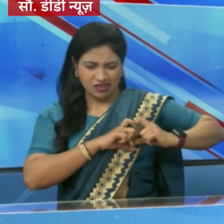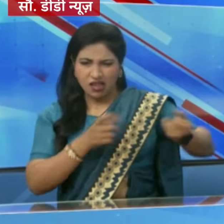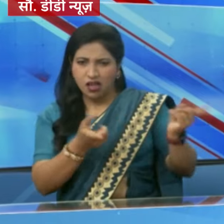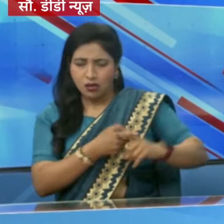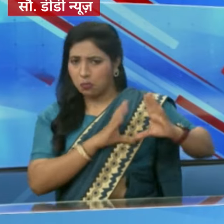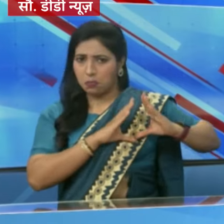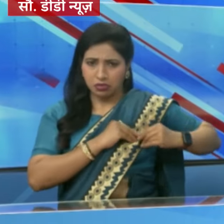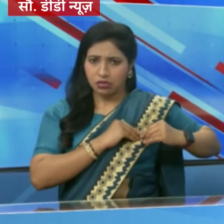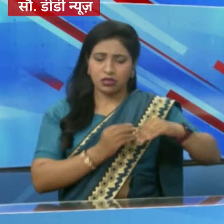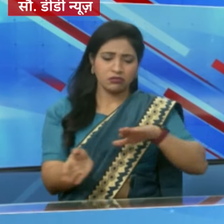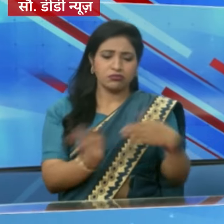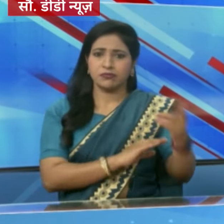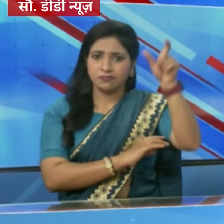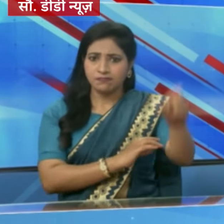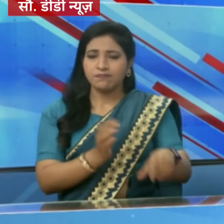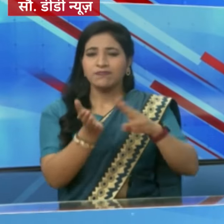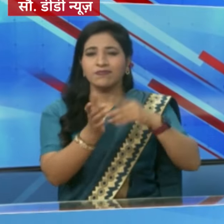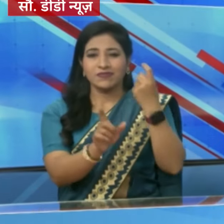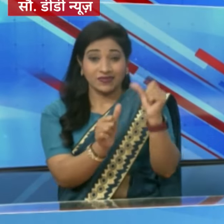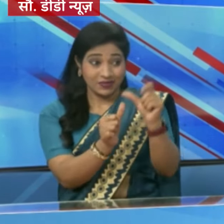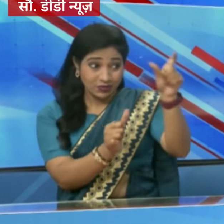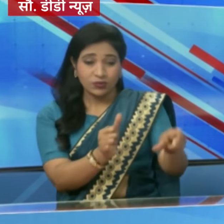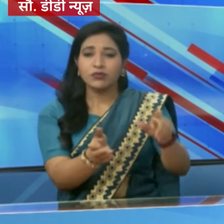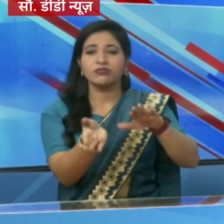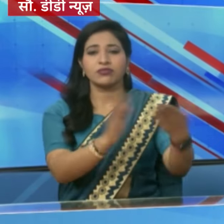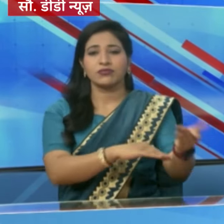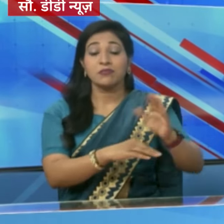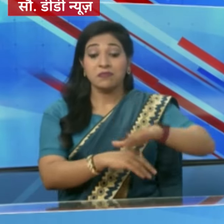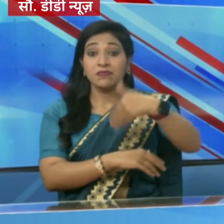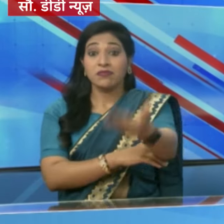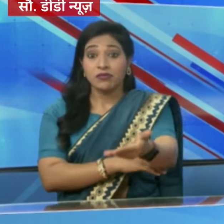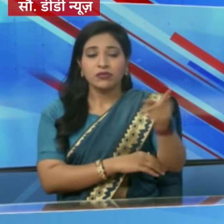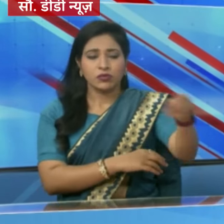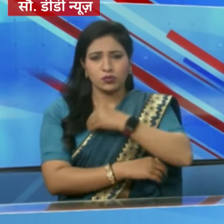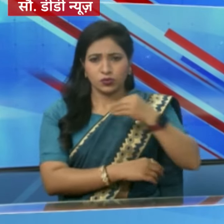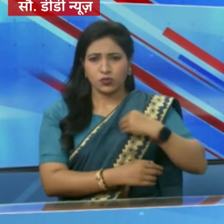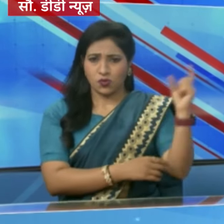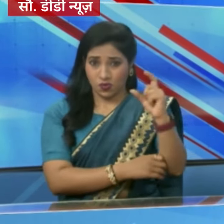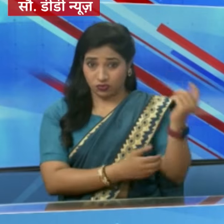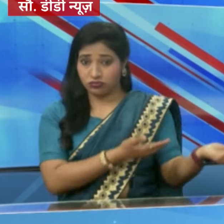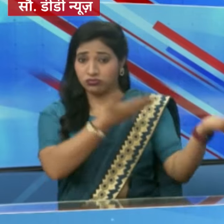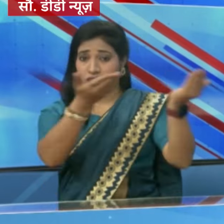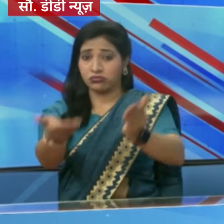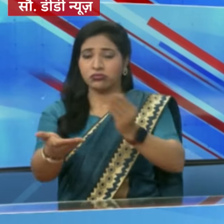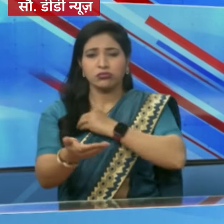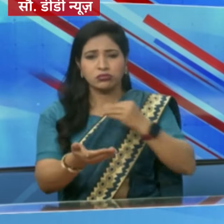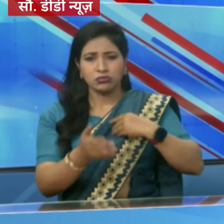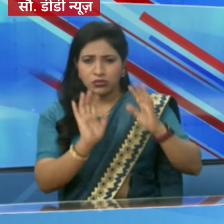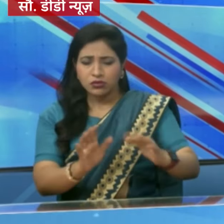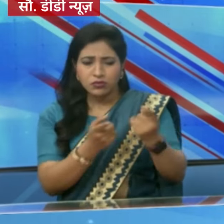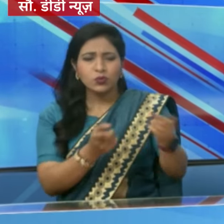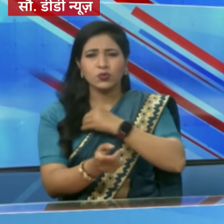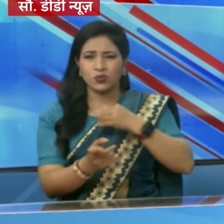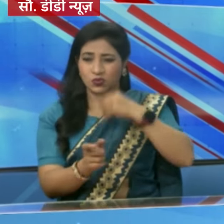वजह से मुख्तार अंसारी की मौत हो गई थी बाद में उन्हें मेडिकल कॉलेज में भर्ती करा गया था जहां